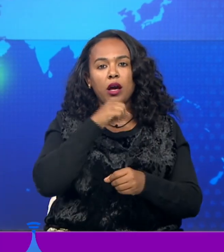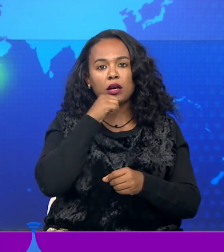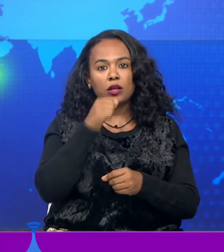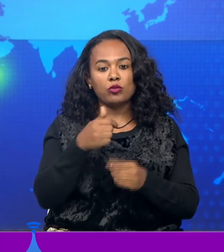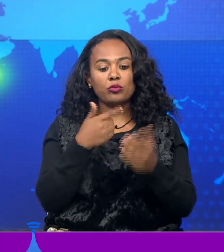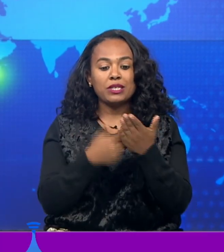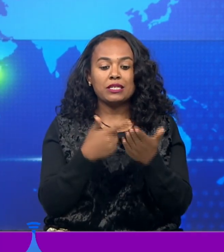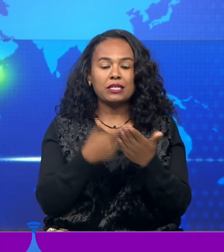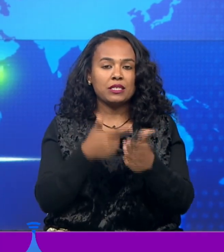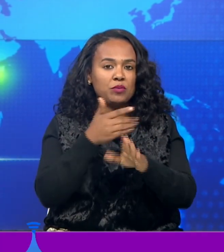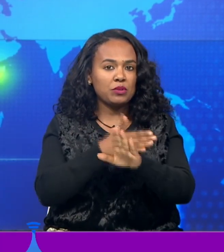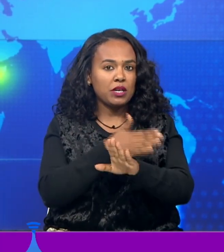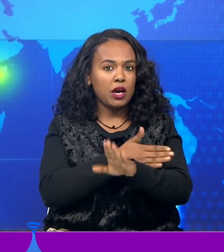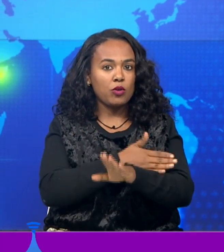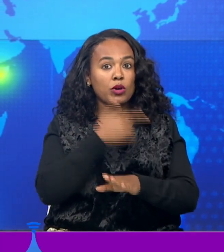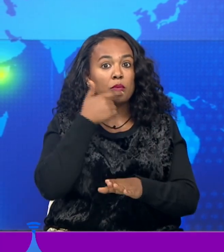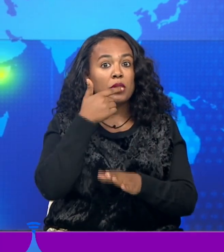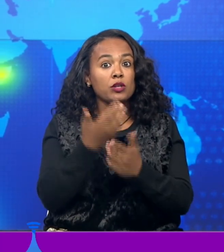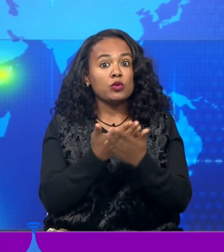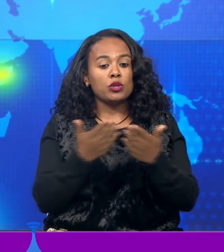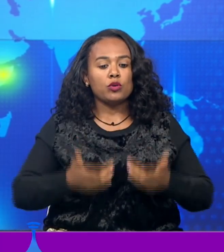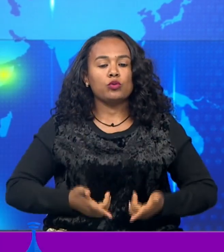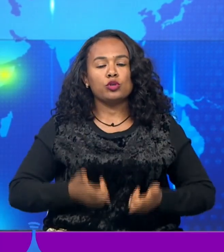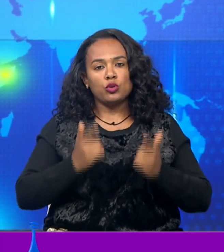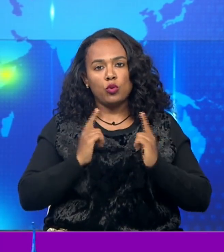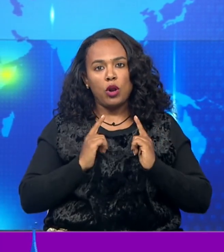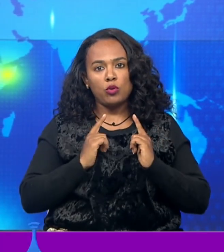እንደዚህ ቢስተካከሉ ምንላቸው ነገሮች ይኖራሉ።